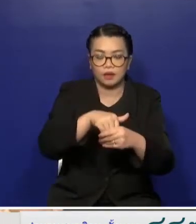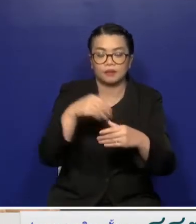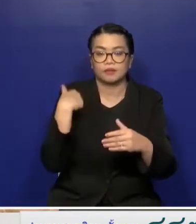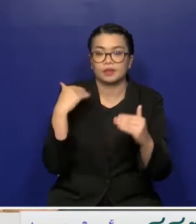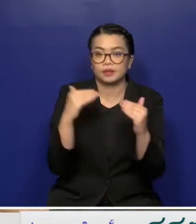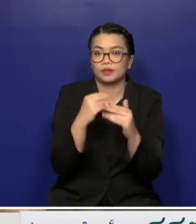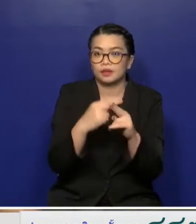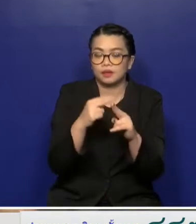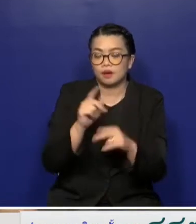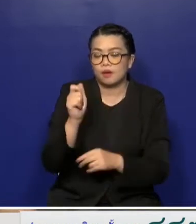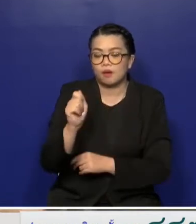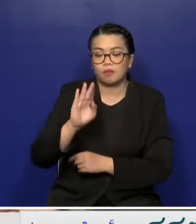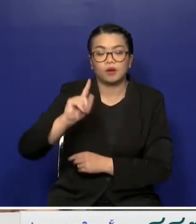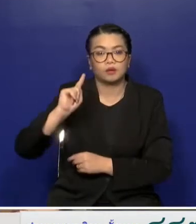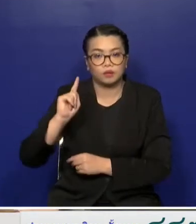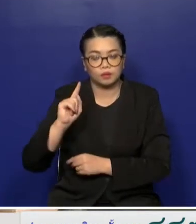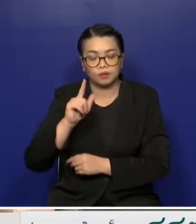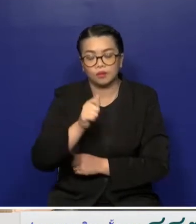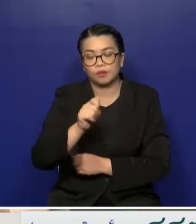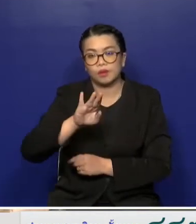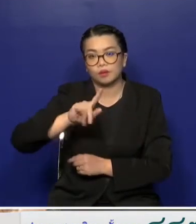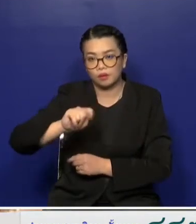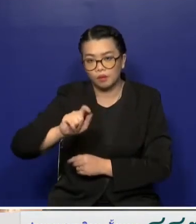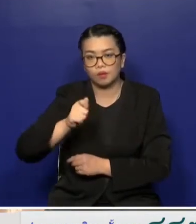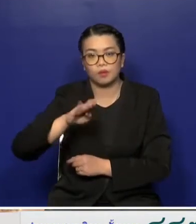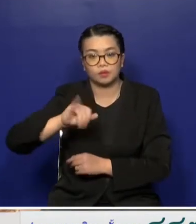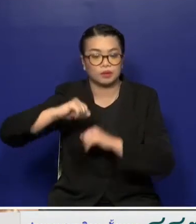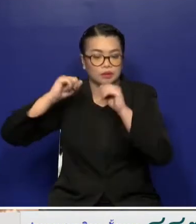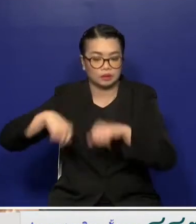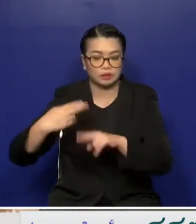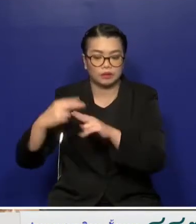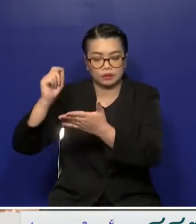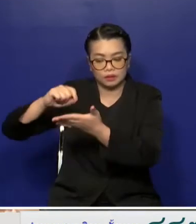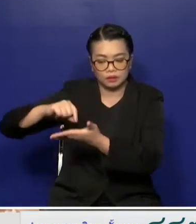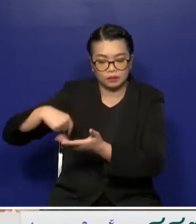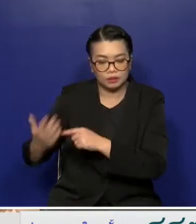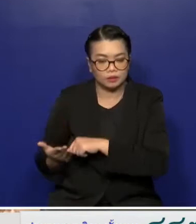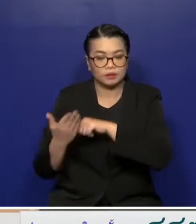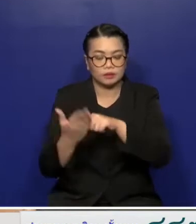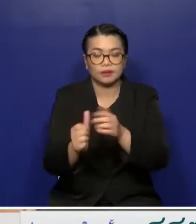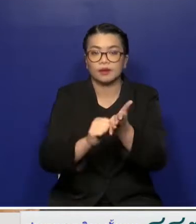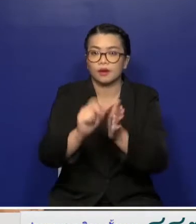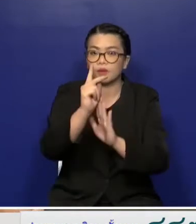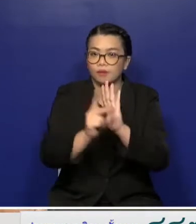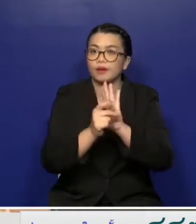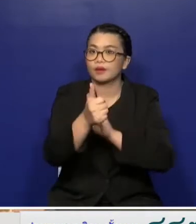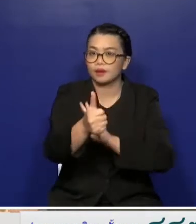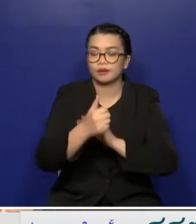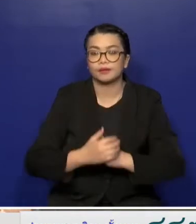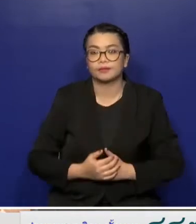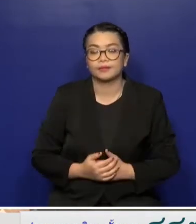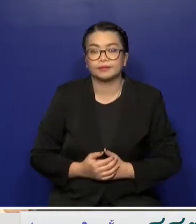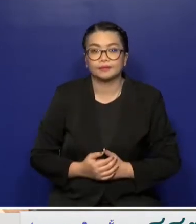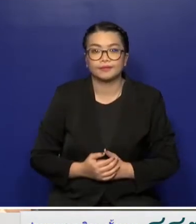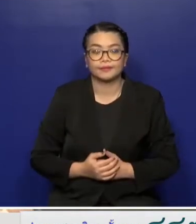ส่วนท้องถิ่นมีสิทธิ์เข้าชื่อกันเสนอข้อบัญญัติได้ตามหลักเกณฑ์วิธีการเงื่อนไขและกฎหมายบัญญัติประก